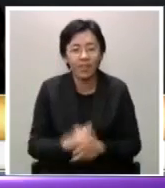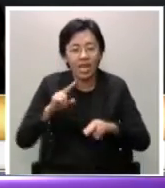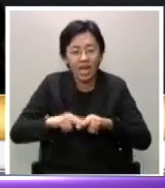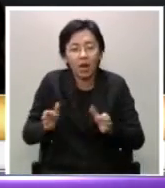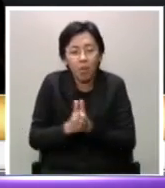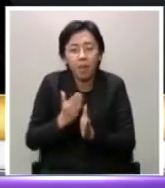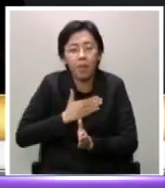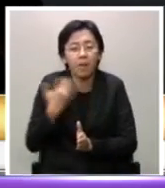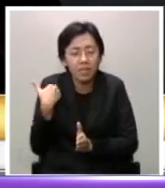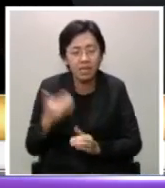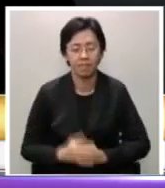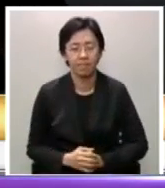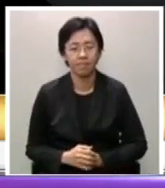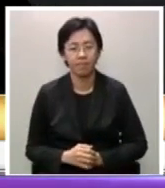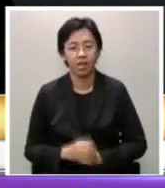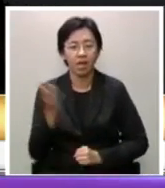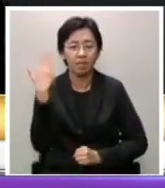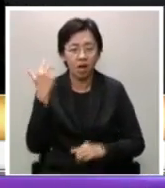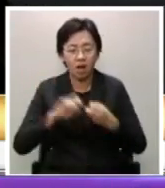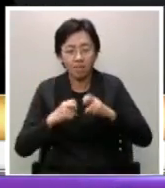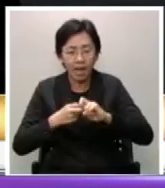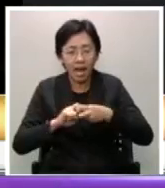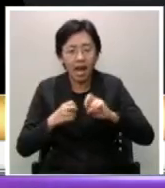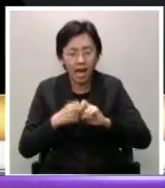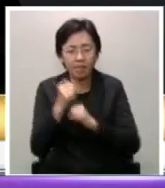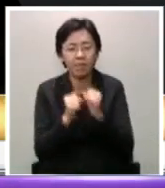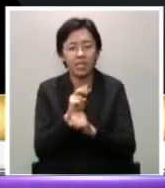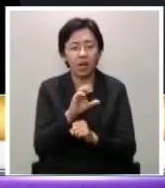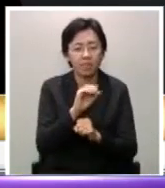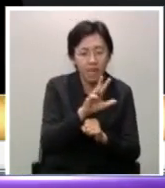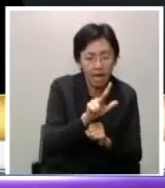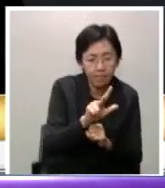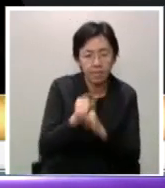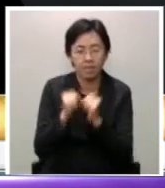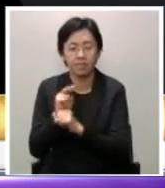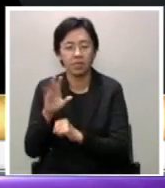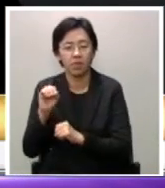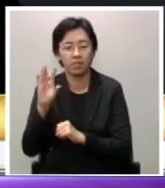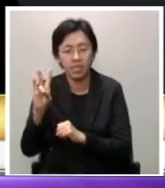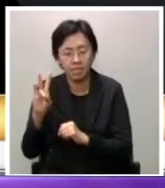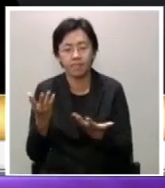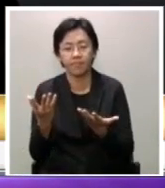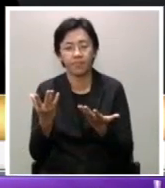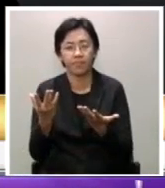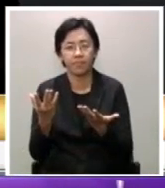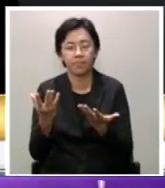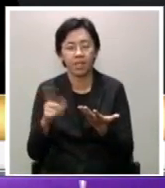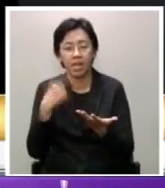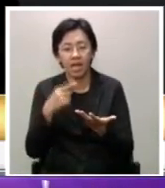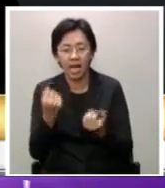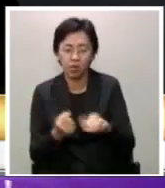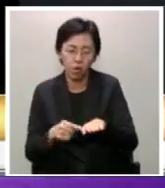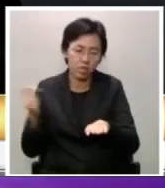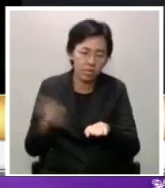มีใช่ไหมในที่เหตุการณ์เกิดขึ้นปี53ปี57นะใครถูกตีในรถบ้